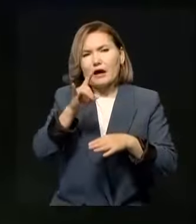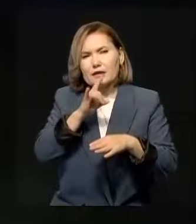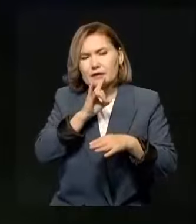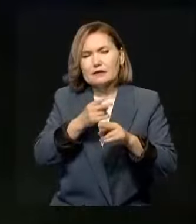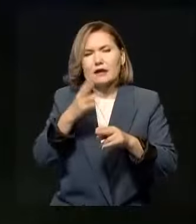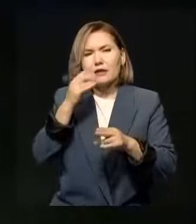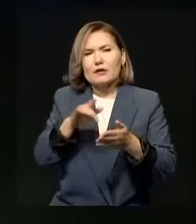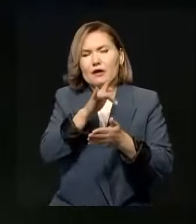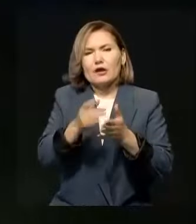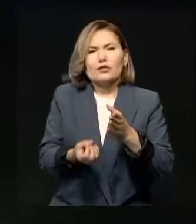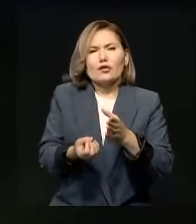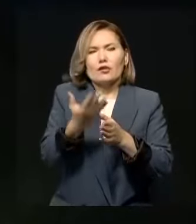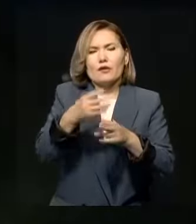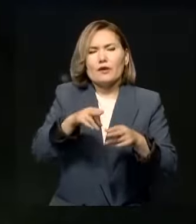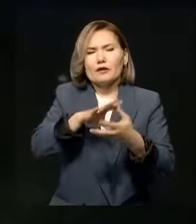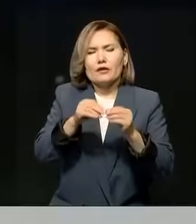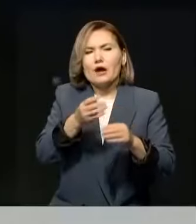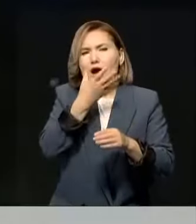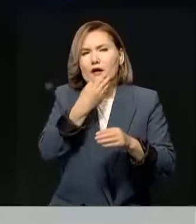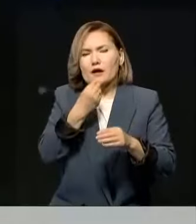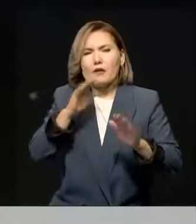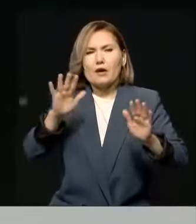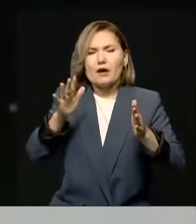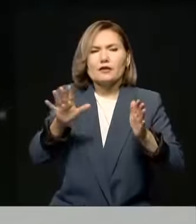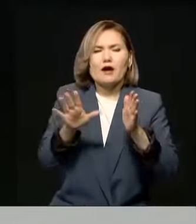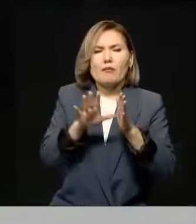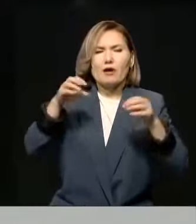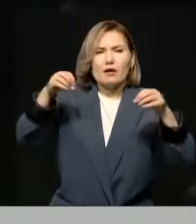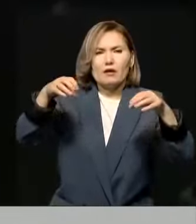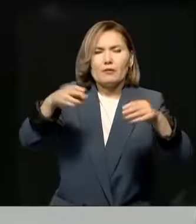тамаша көрініс. LED прожекторлар арқылы ол сан түрлі